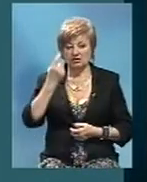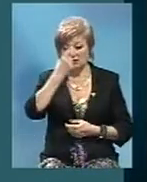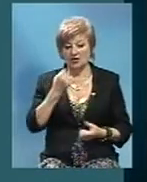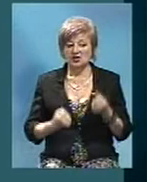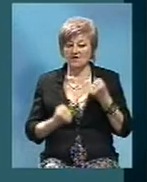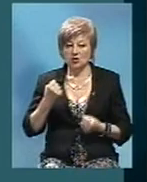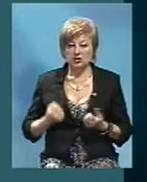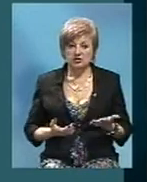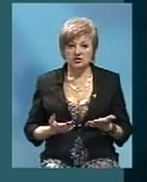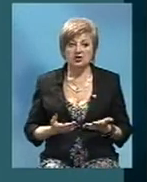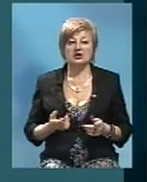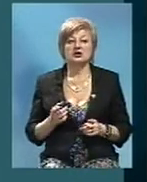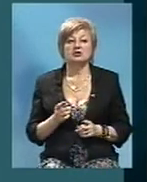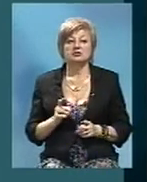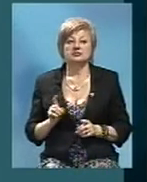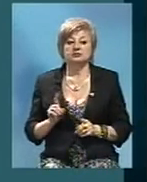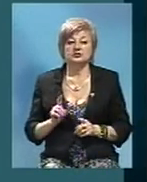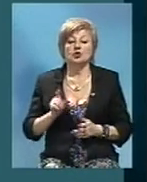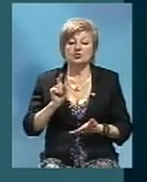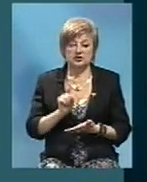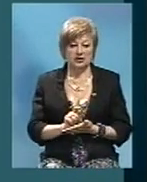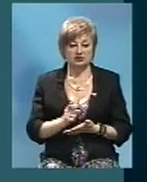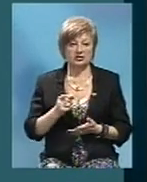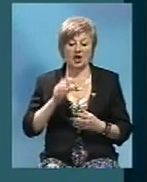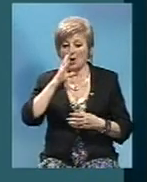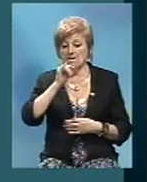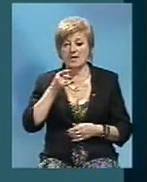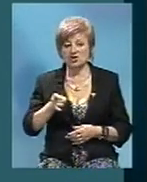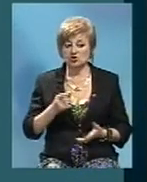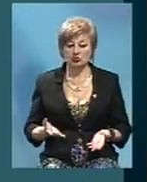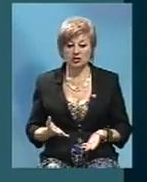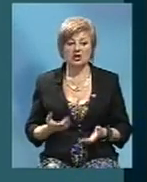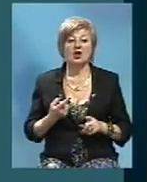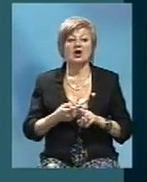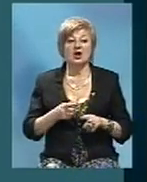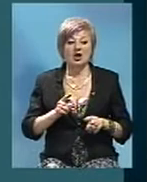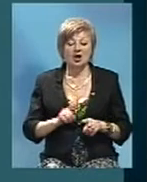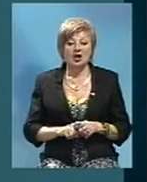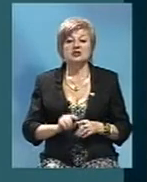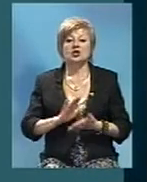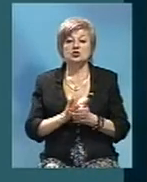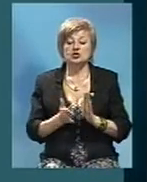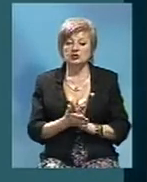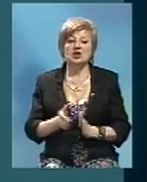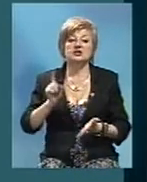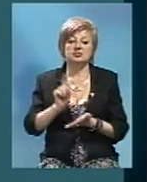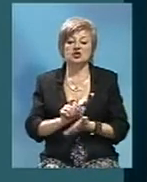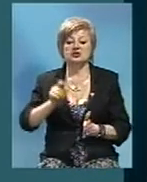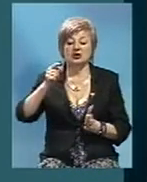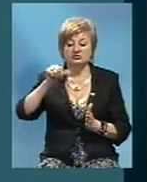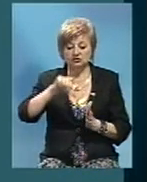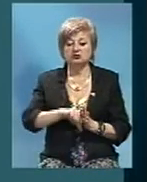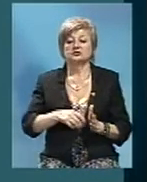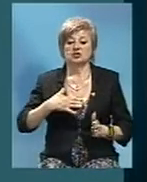водіїв, у тому числі водіїв маршрута. Ця ситуація саме вимагала безпосереднього втручання